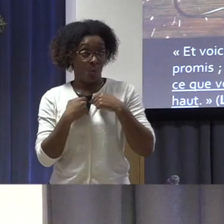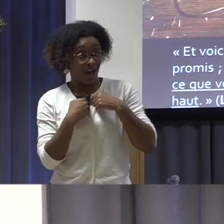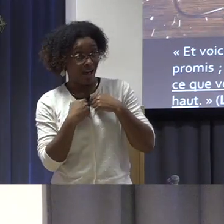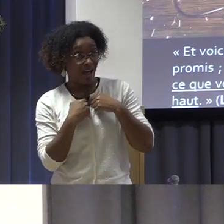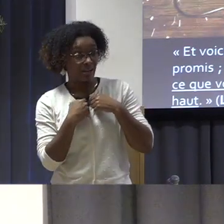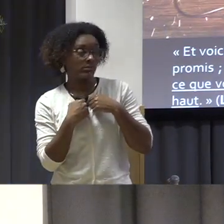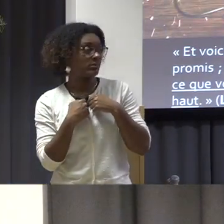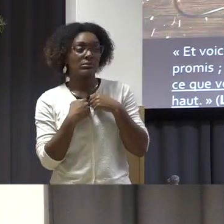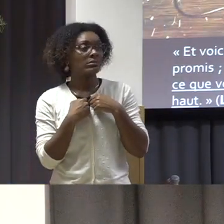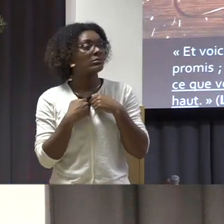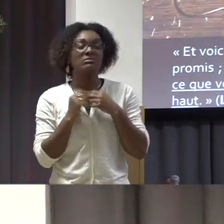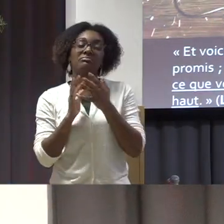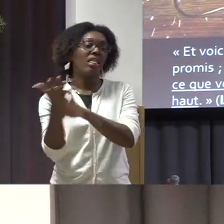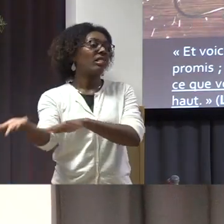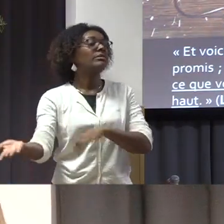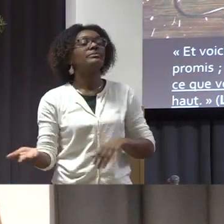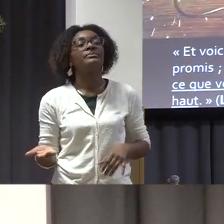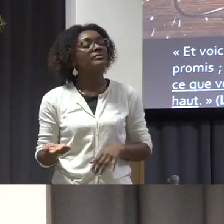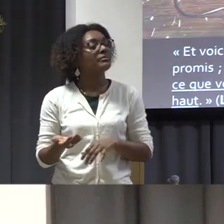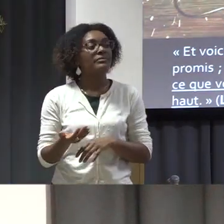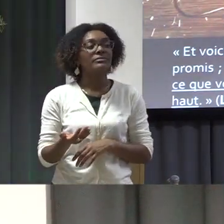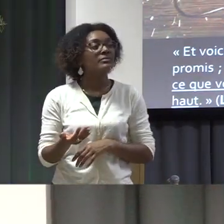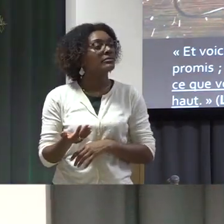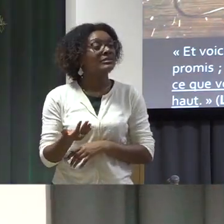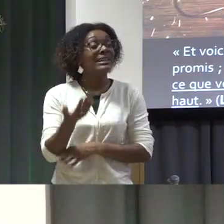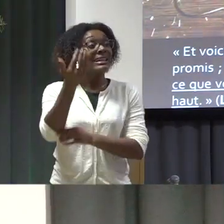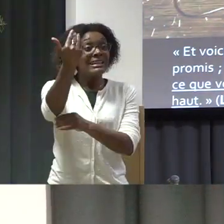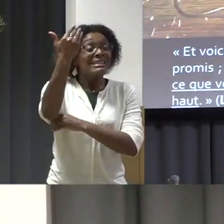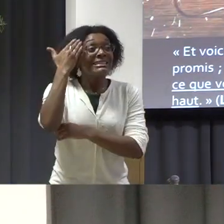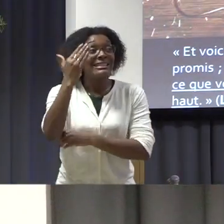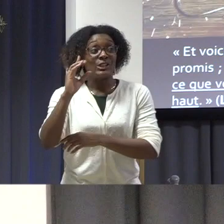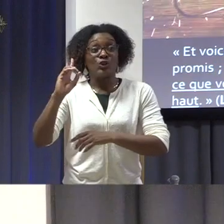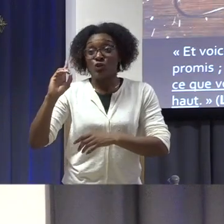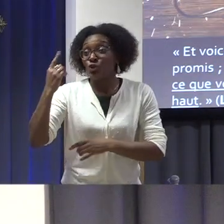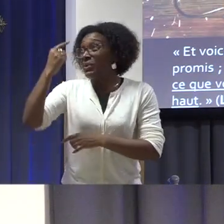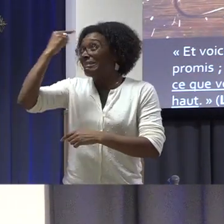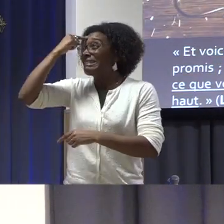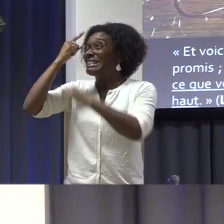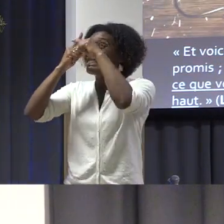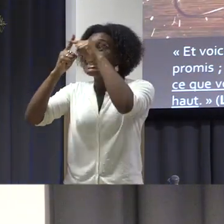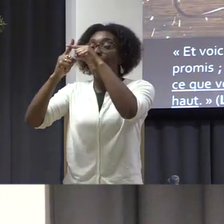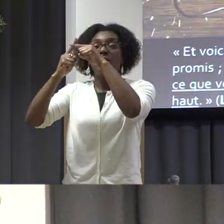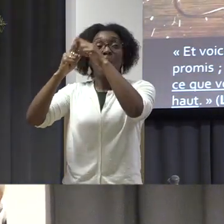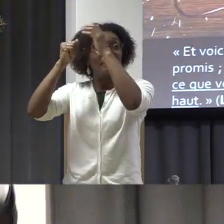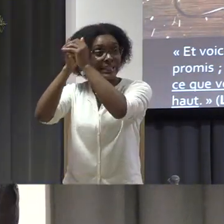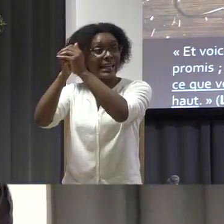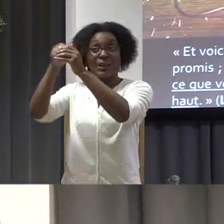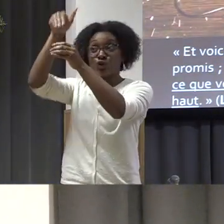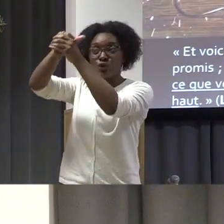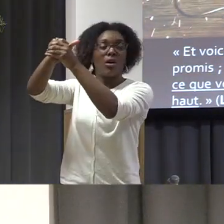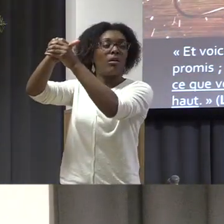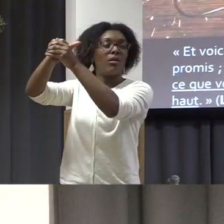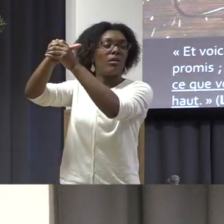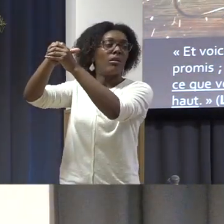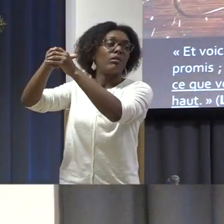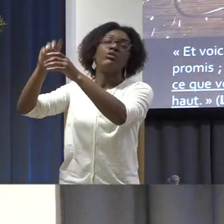les choses vont se faire avec une faveur qui va nous impressionner nous mêmes ne sont étonnés par ce que tu fais mobilier